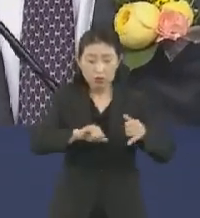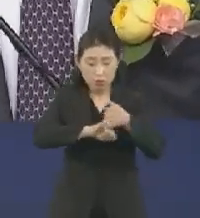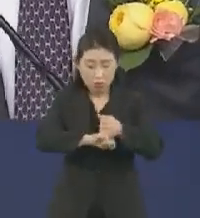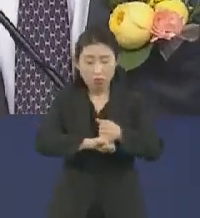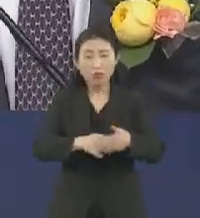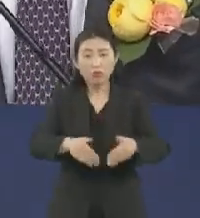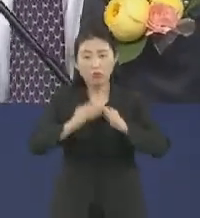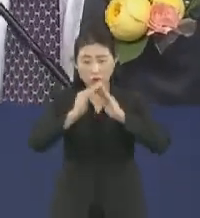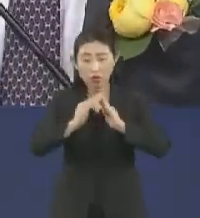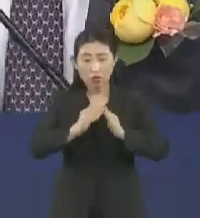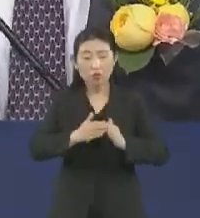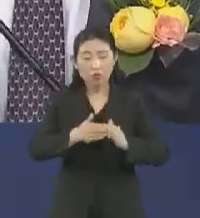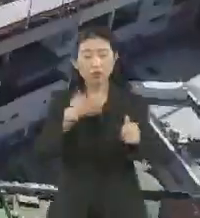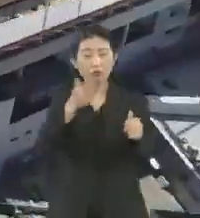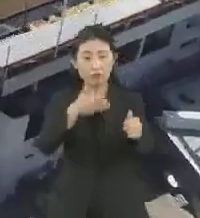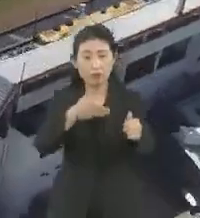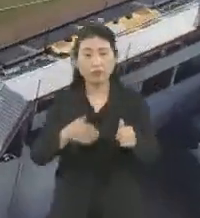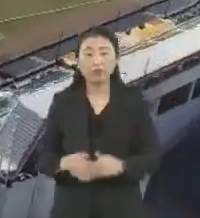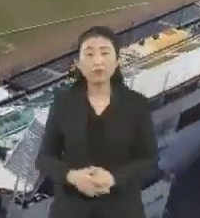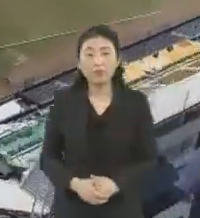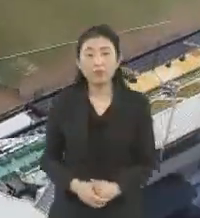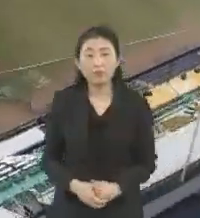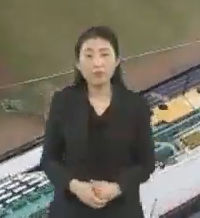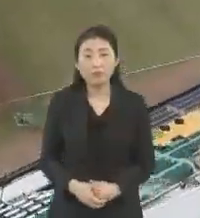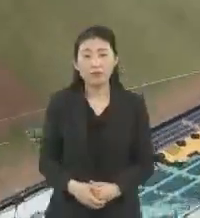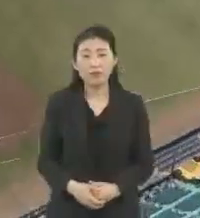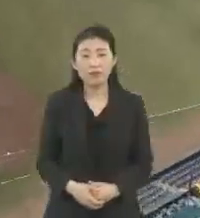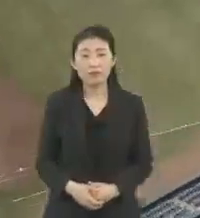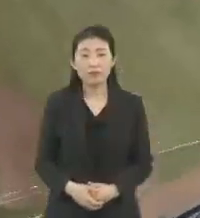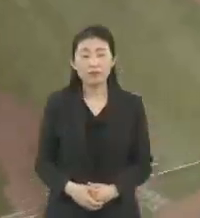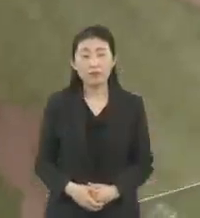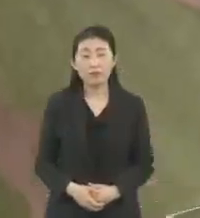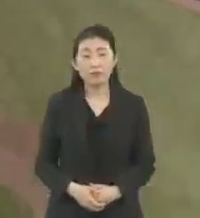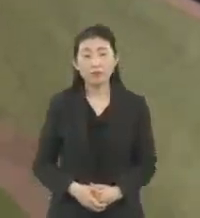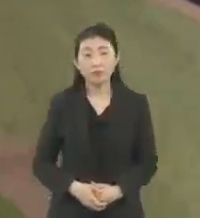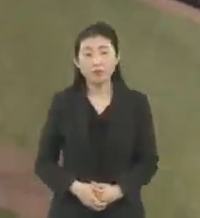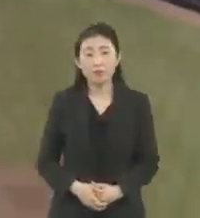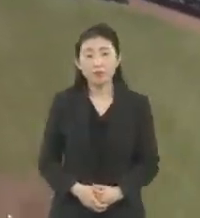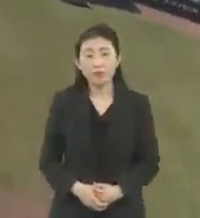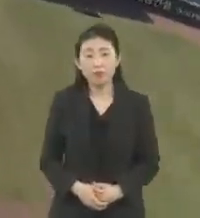새 야구장의 차질 없는 건립을 촉구했습니다. TJB 김철진입니다.